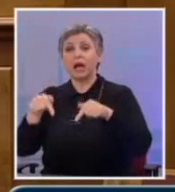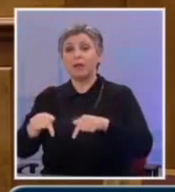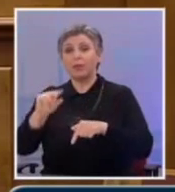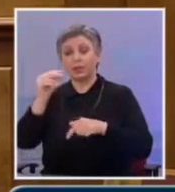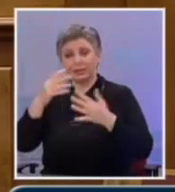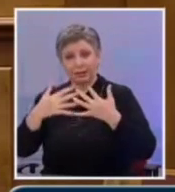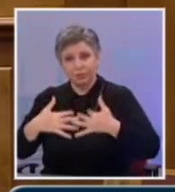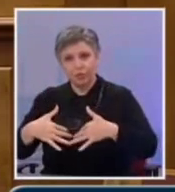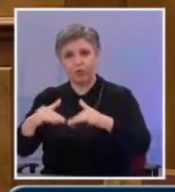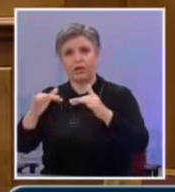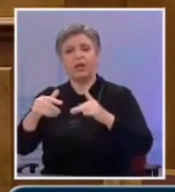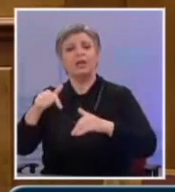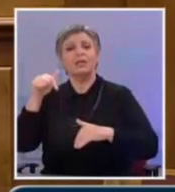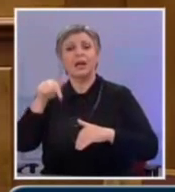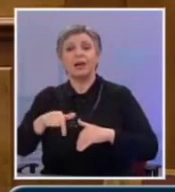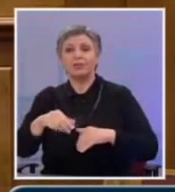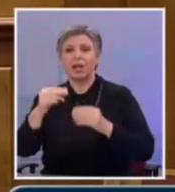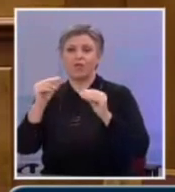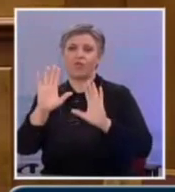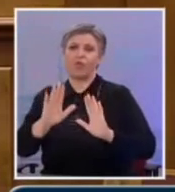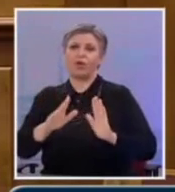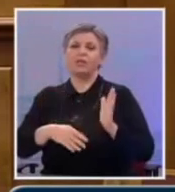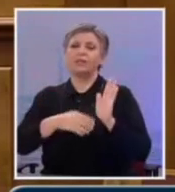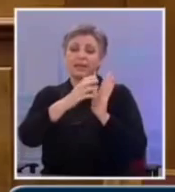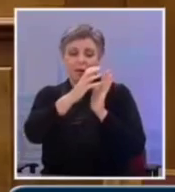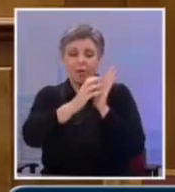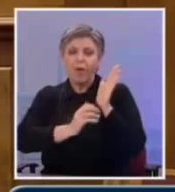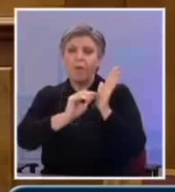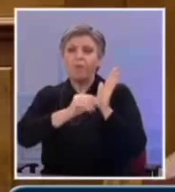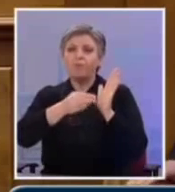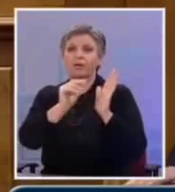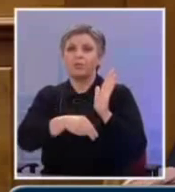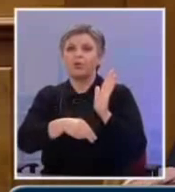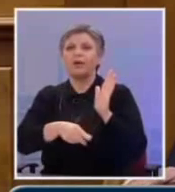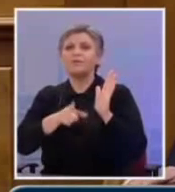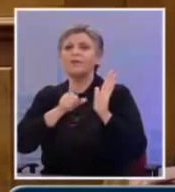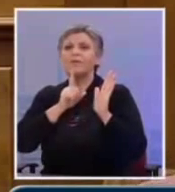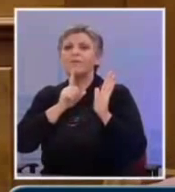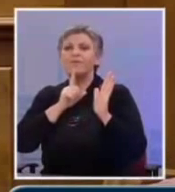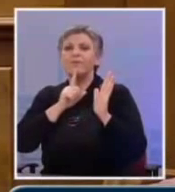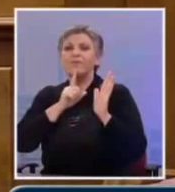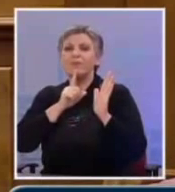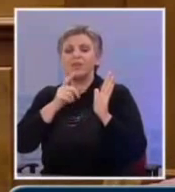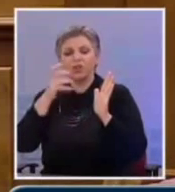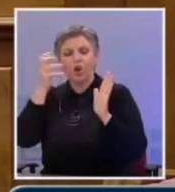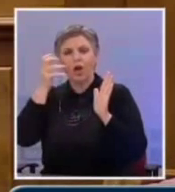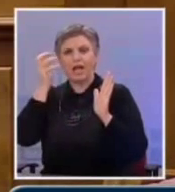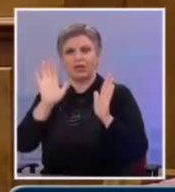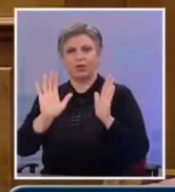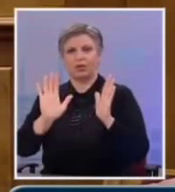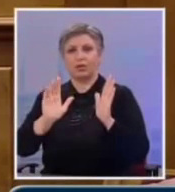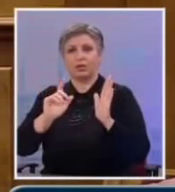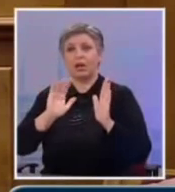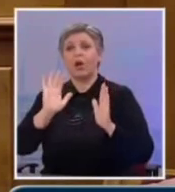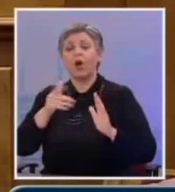μνημόνιο είναι το ίδιο πράγμα. το ίδιο και το αυτό στη συνείδηση του λαού μας. Όποιος ψηφίζει πρόεδρο